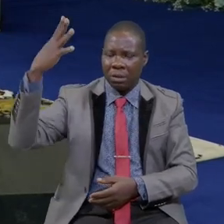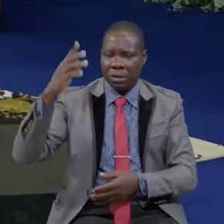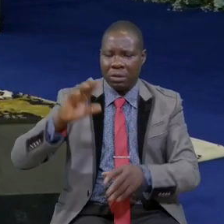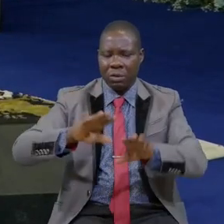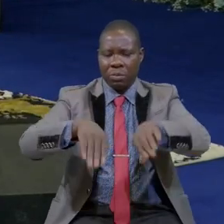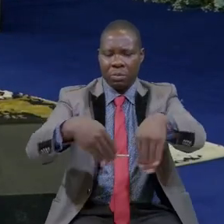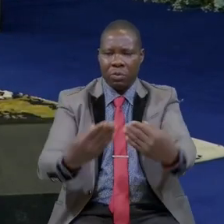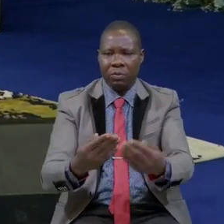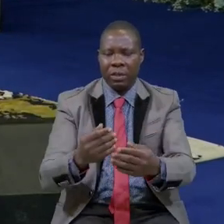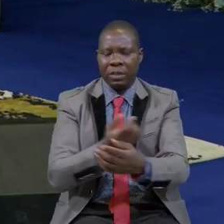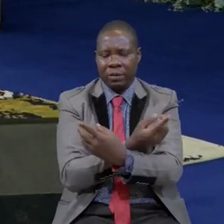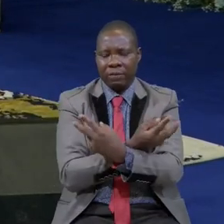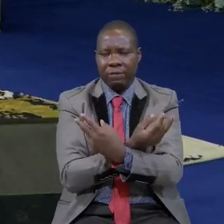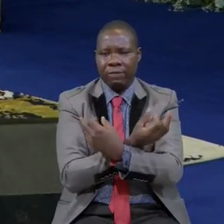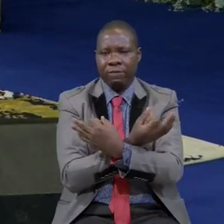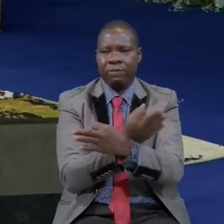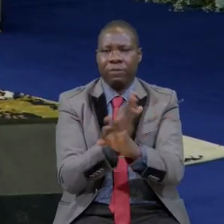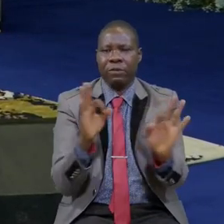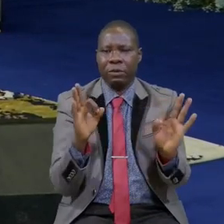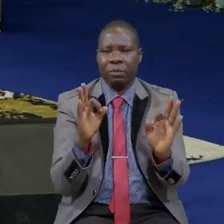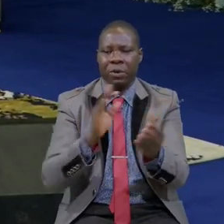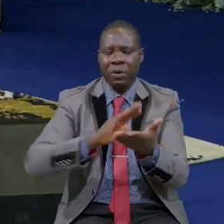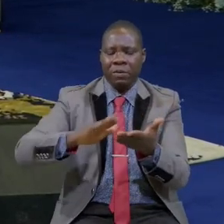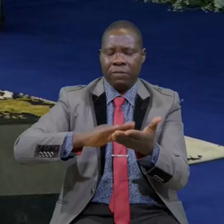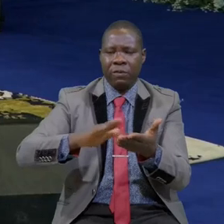accorde la liberté, le pardon